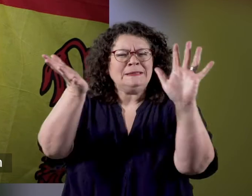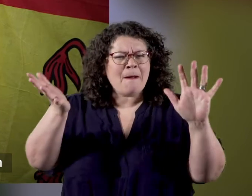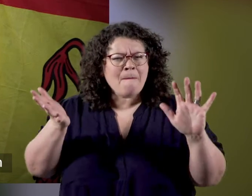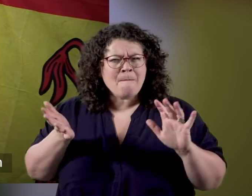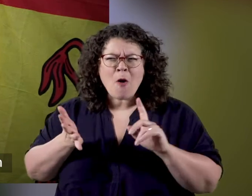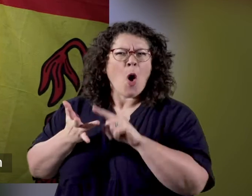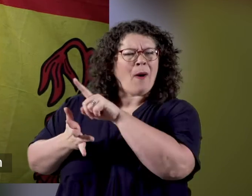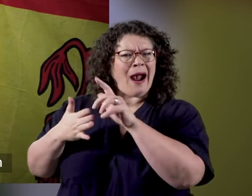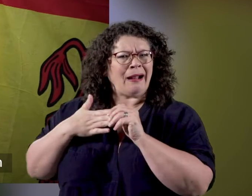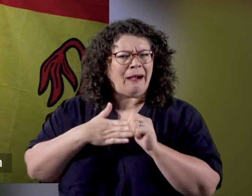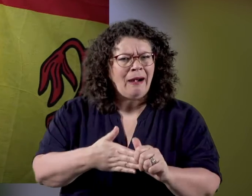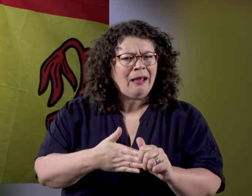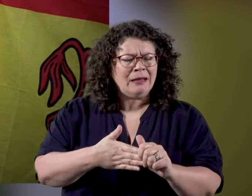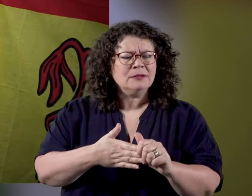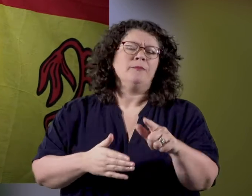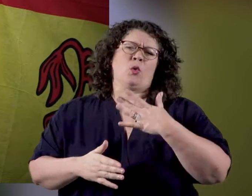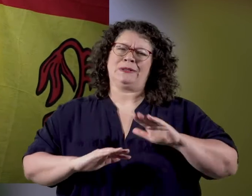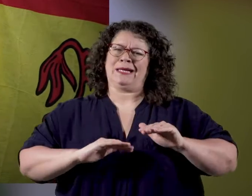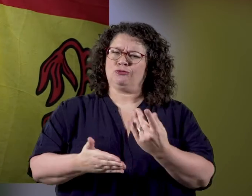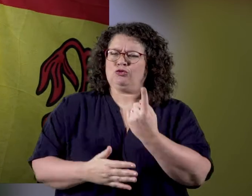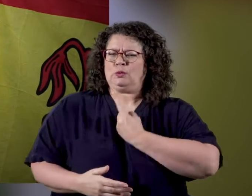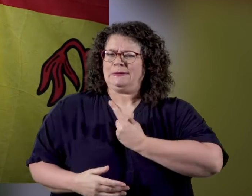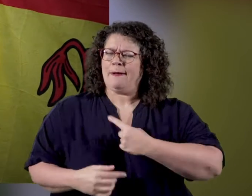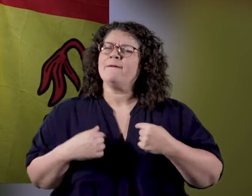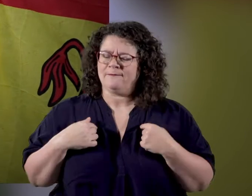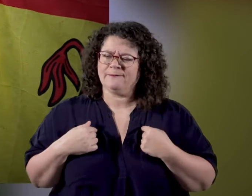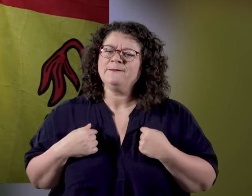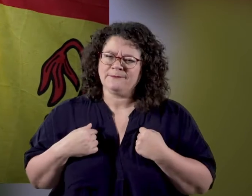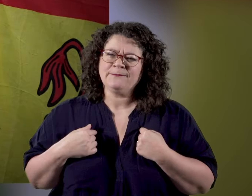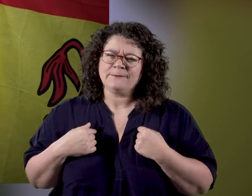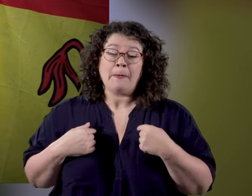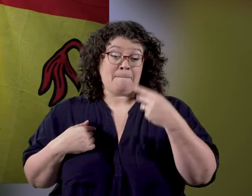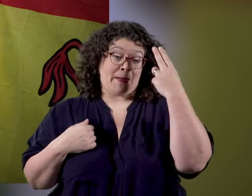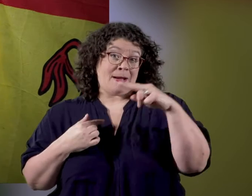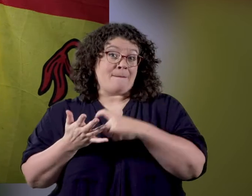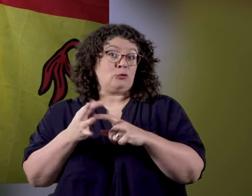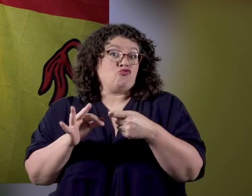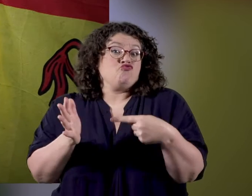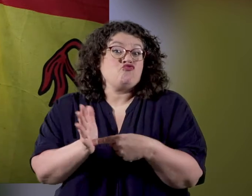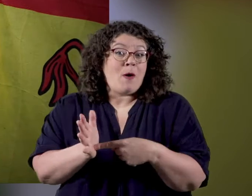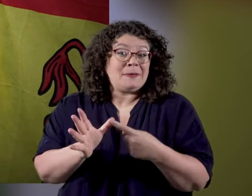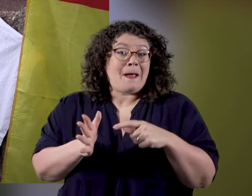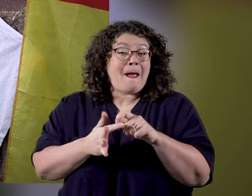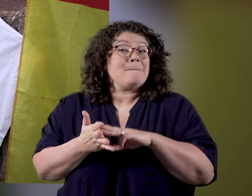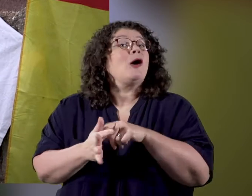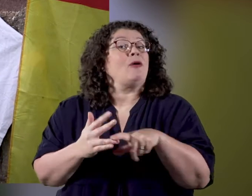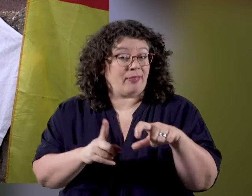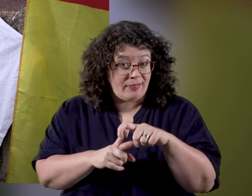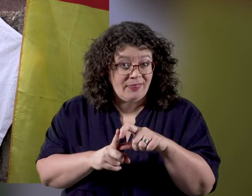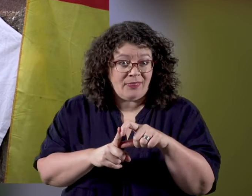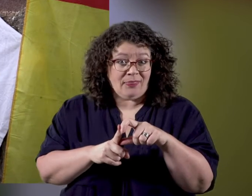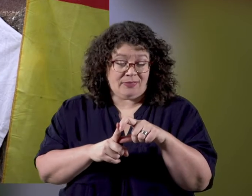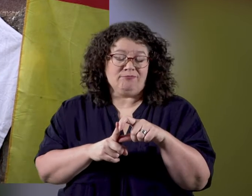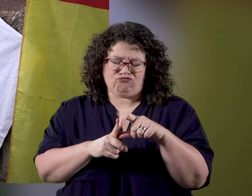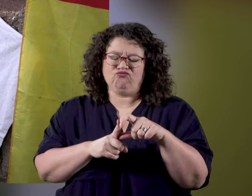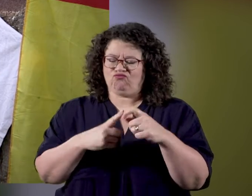wir o fewn gafael pob un ohonom. A pan oedd Owain Glyndŵr yn ben. Gadewch